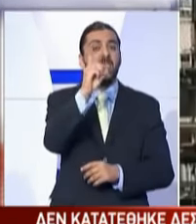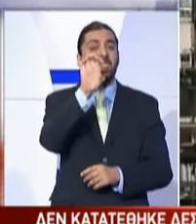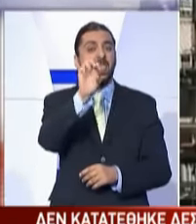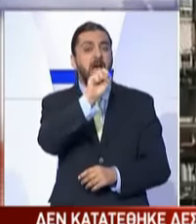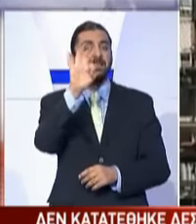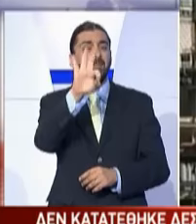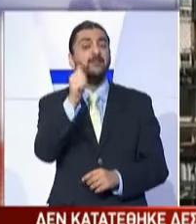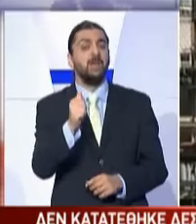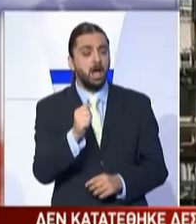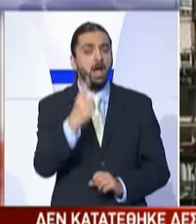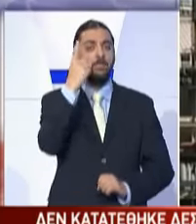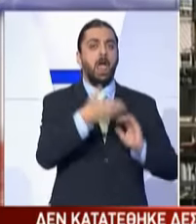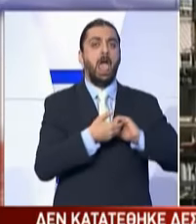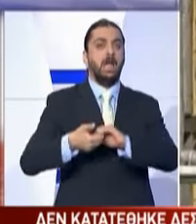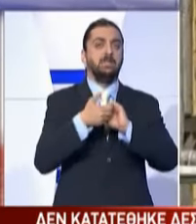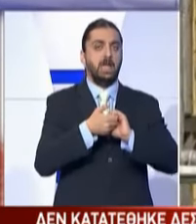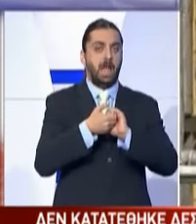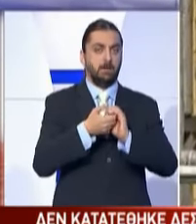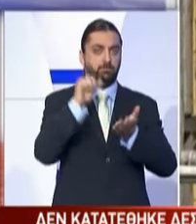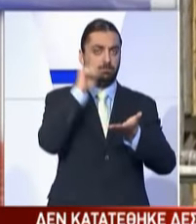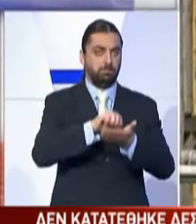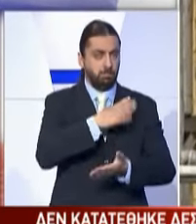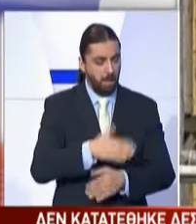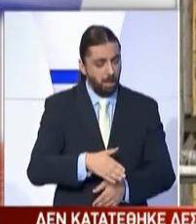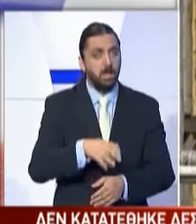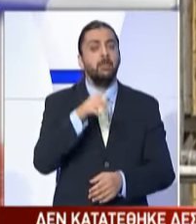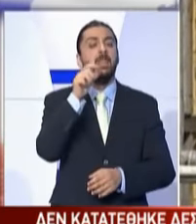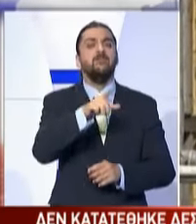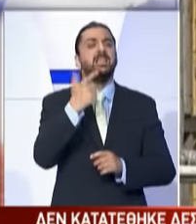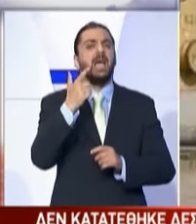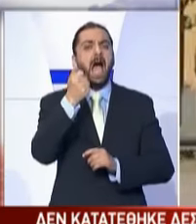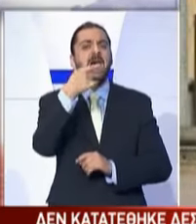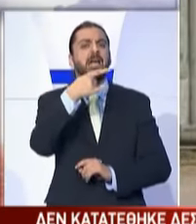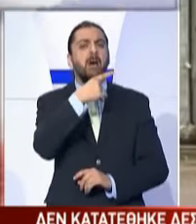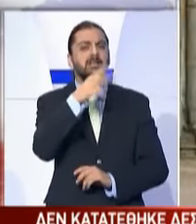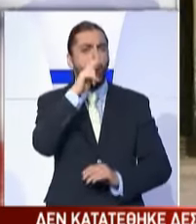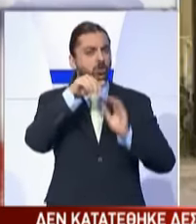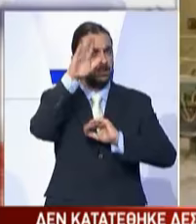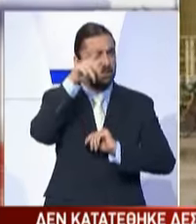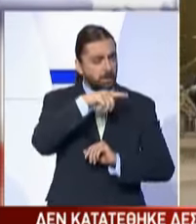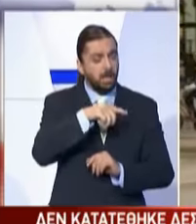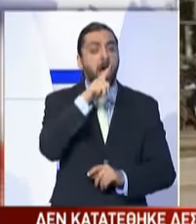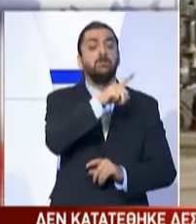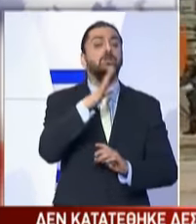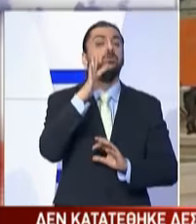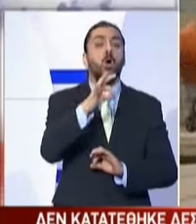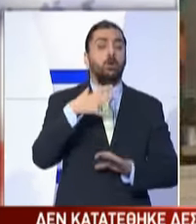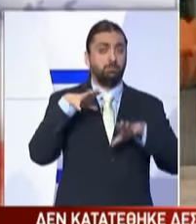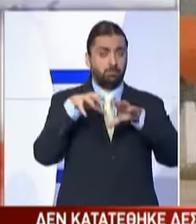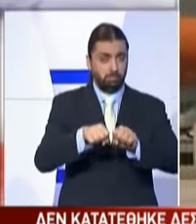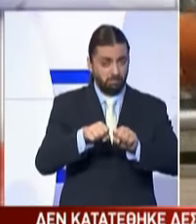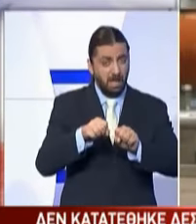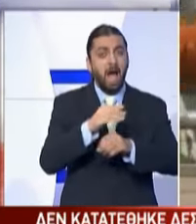κατέθεσε μόνο η Αζέρικη Σοκάρ. Όπως γίνεται εμφανές, η Σοκάρ επιδιώκει να εντάξει το ελληνικό δίκτυο μεταφοράς στο ευρύτερο σύστημα